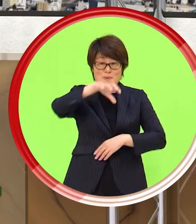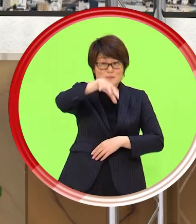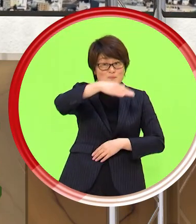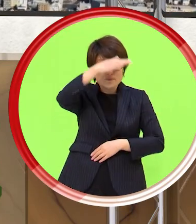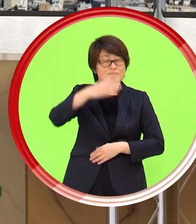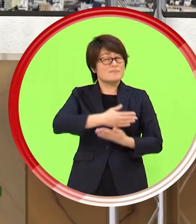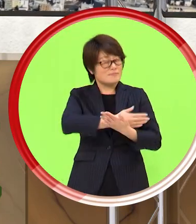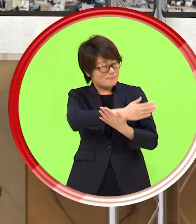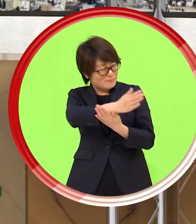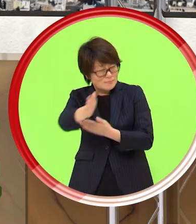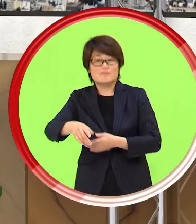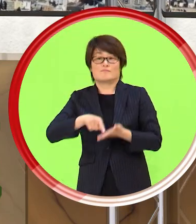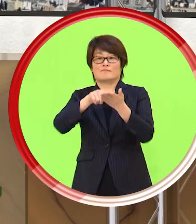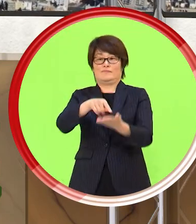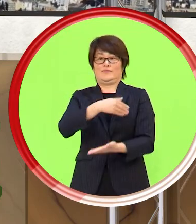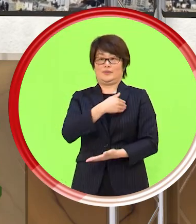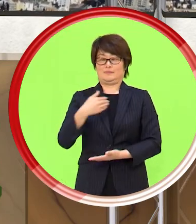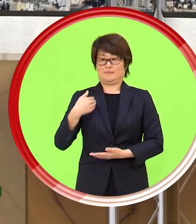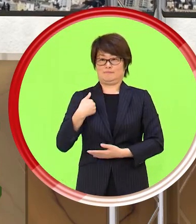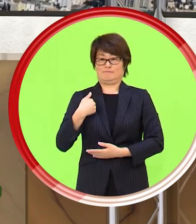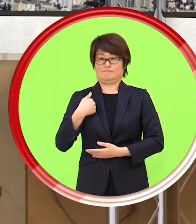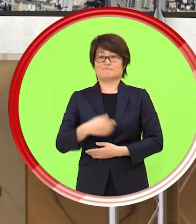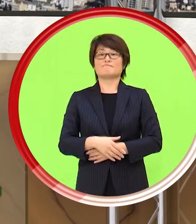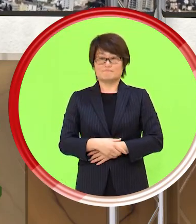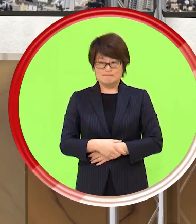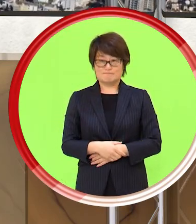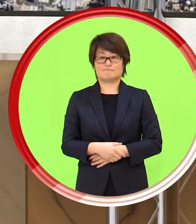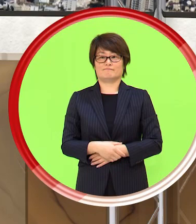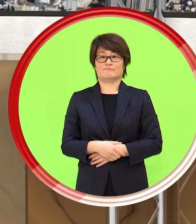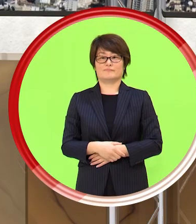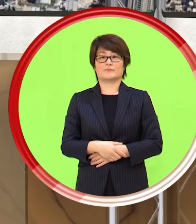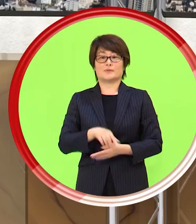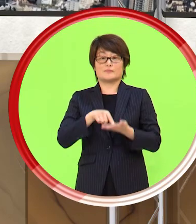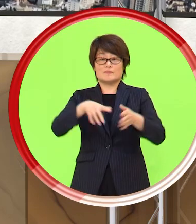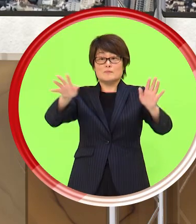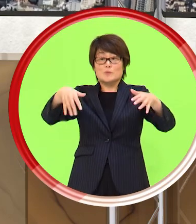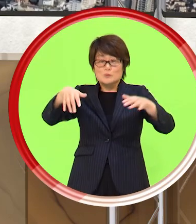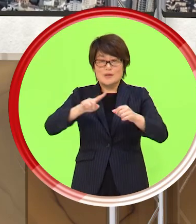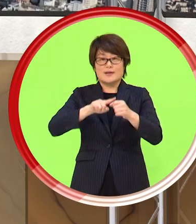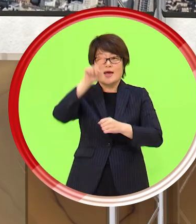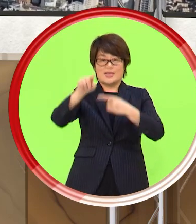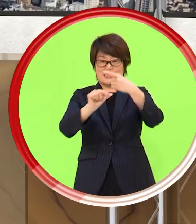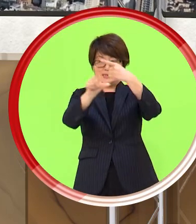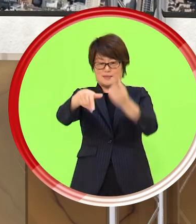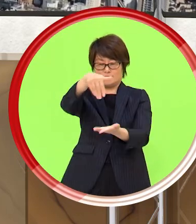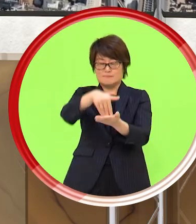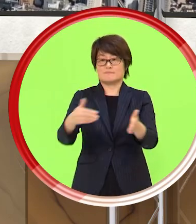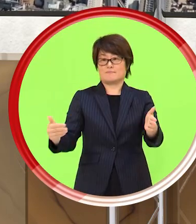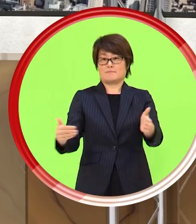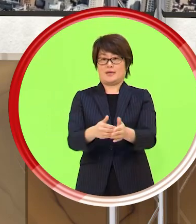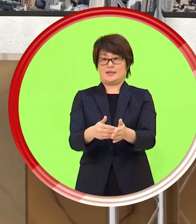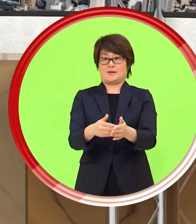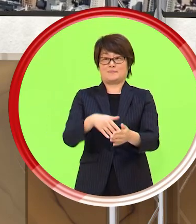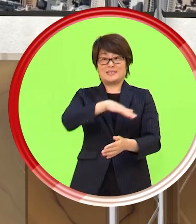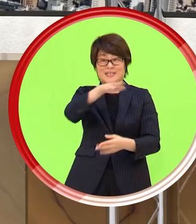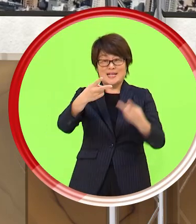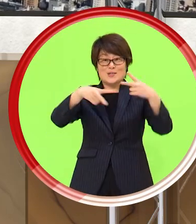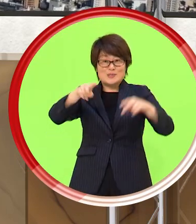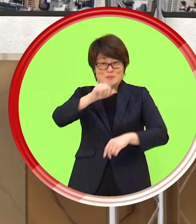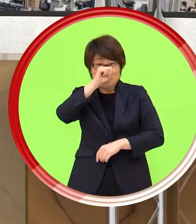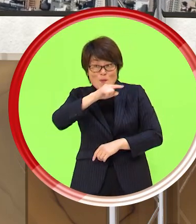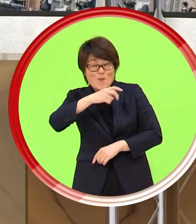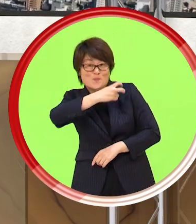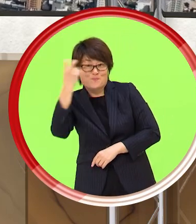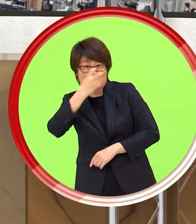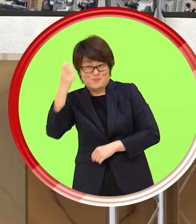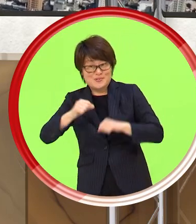景観をどなたでも応募できるみたいですよ。募集は来年の1月末までです。皆さんで魅力的な広